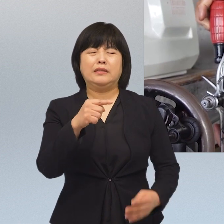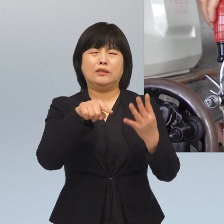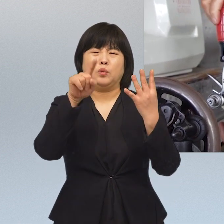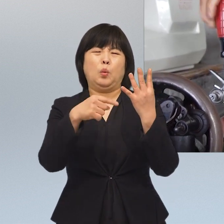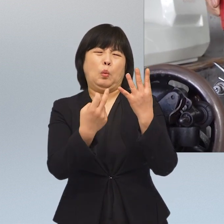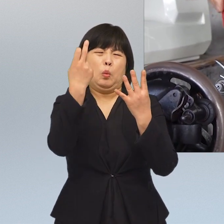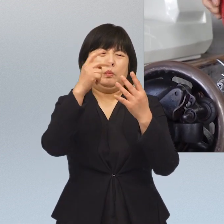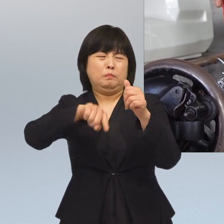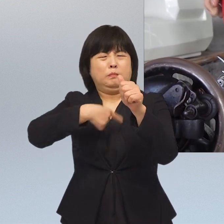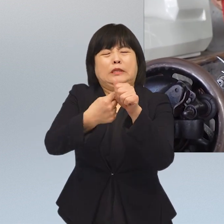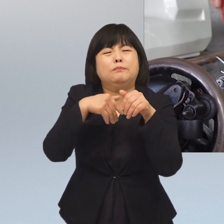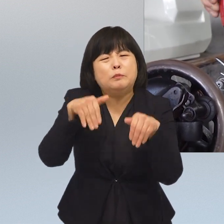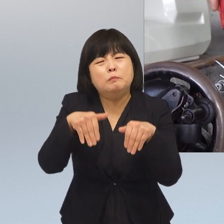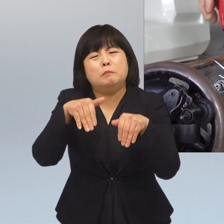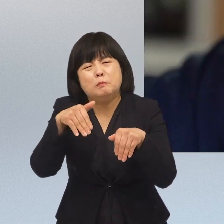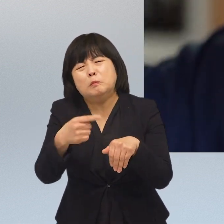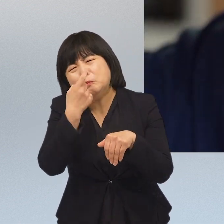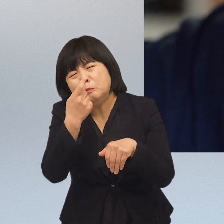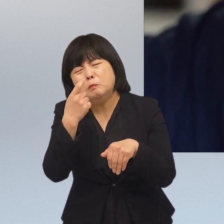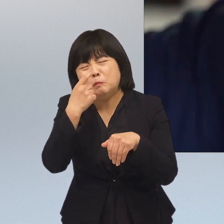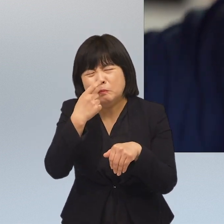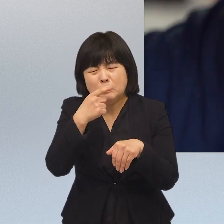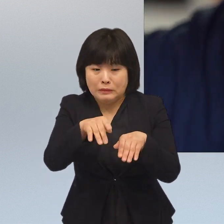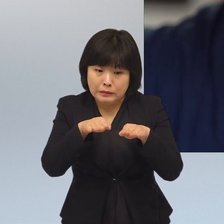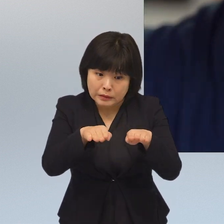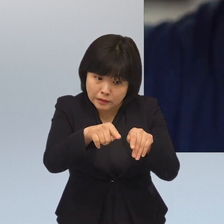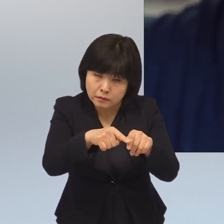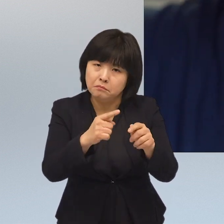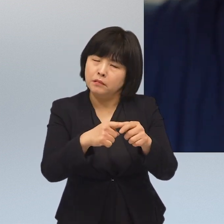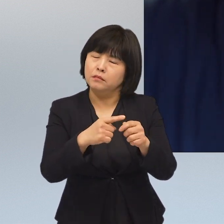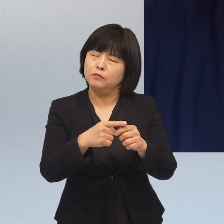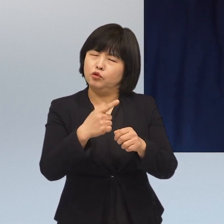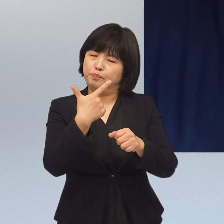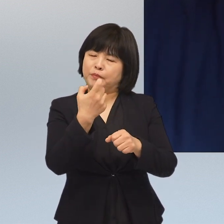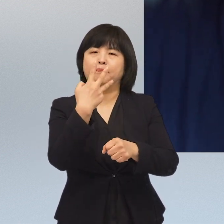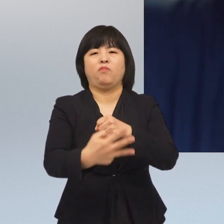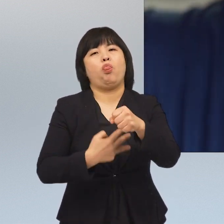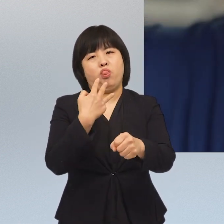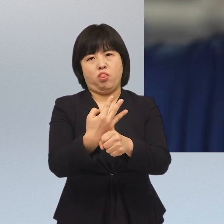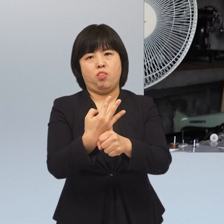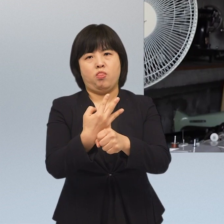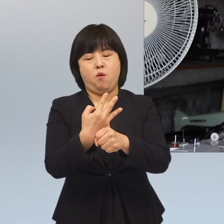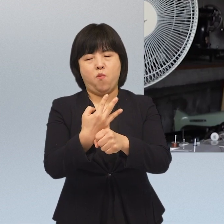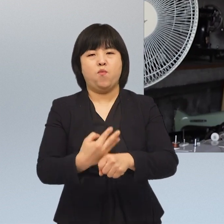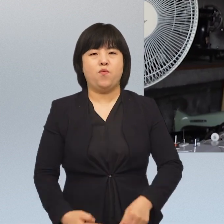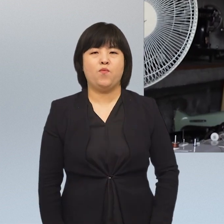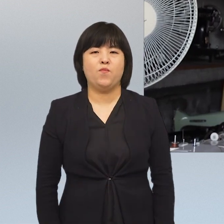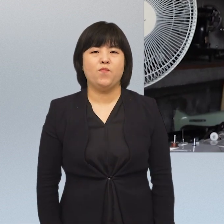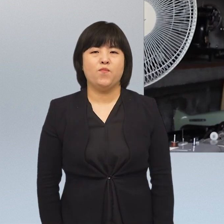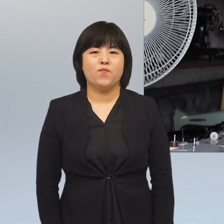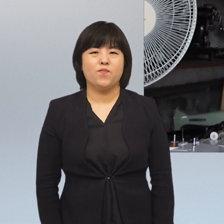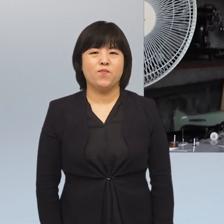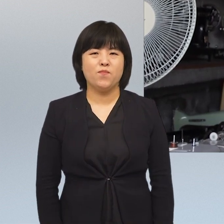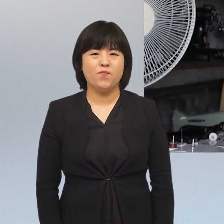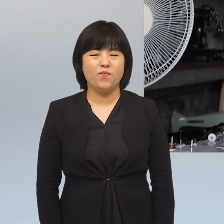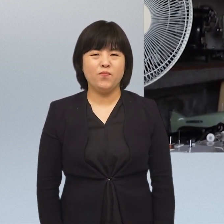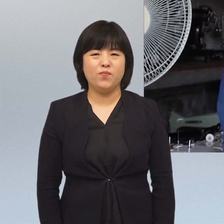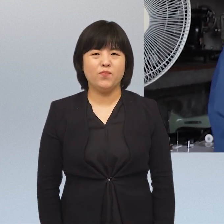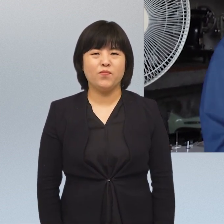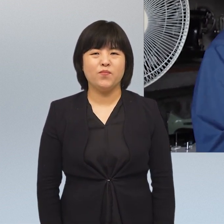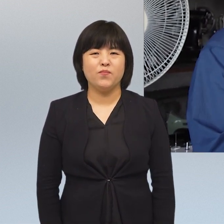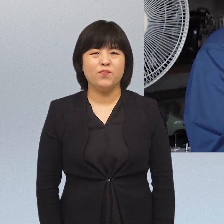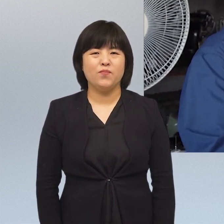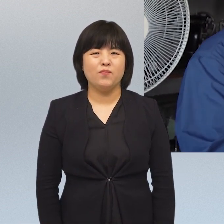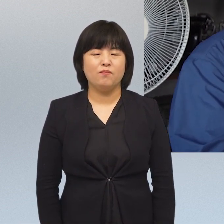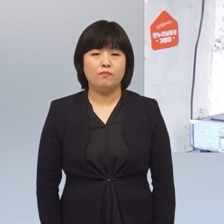62년도에 사촌 형님 되신 분이 거기서 신부로 하면서 배워가지고 13년 차 하고 있어요.